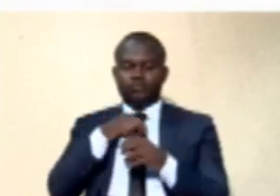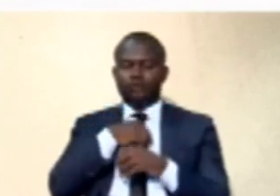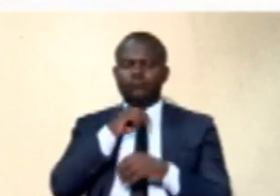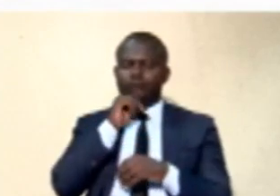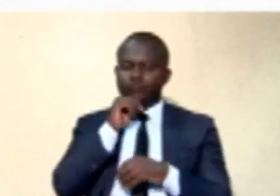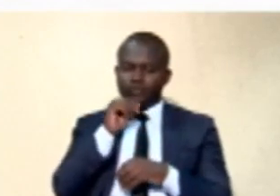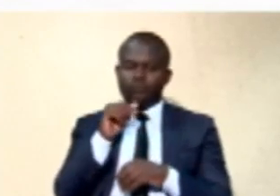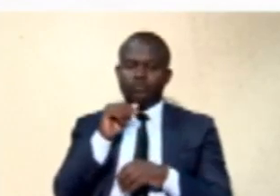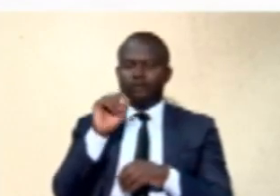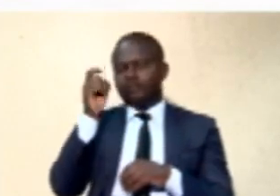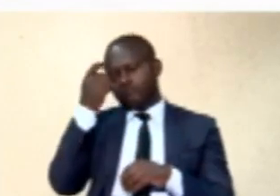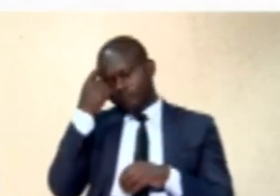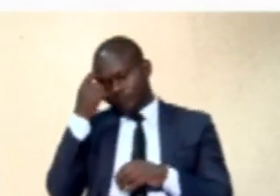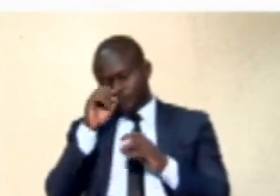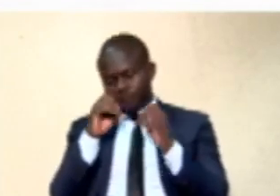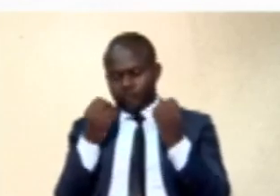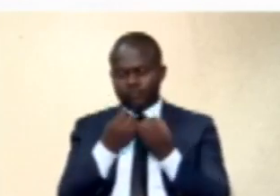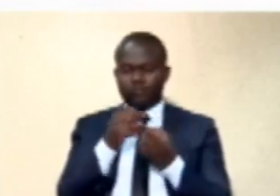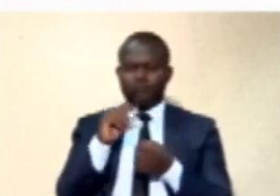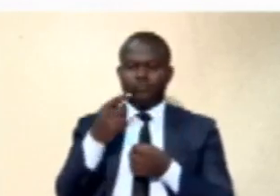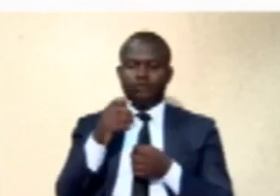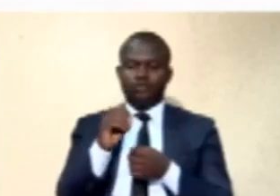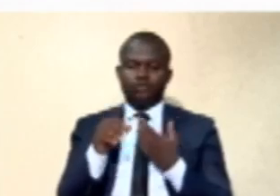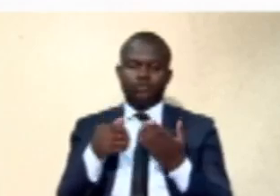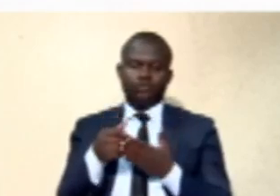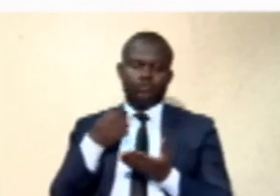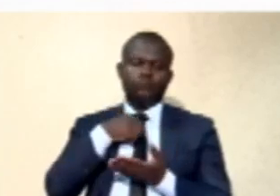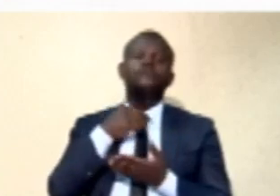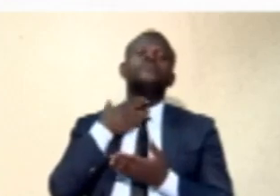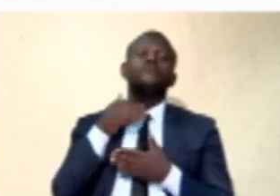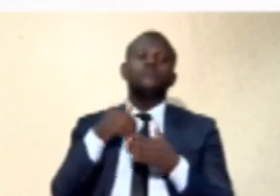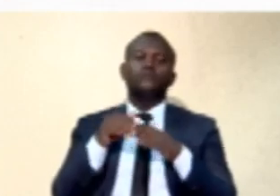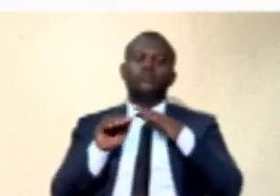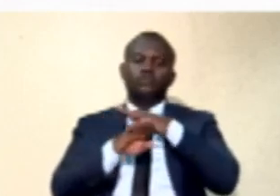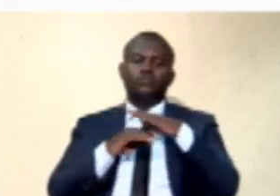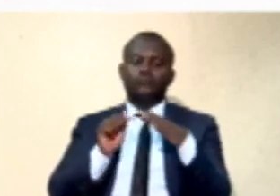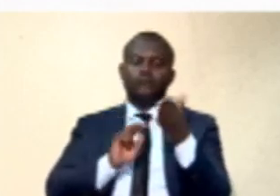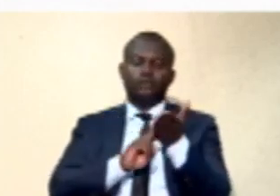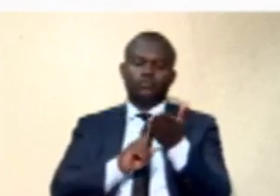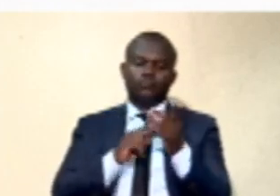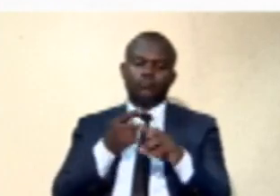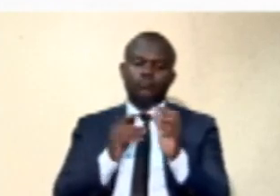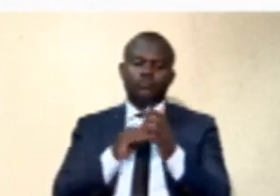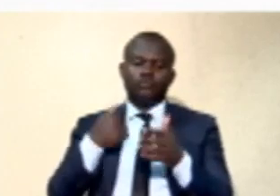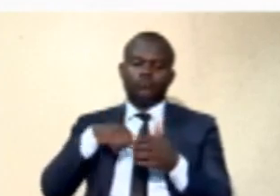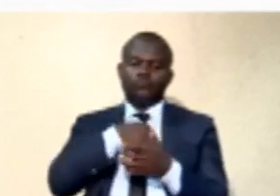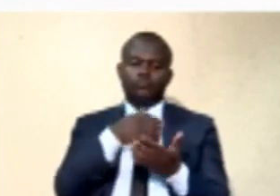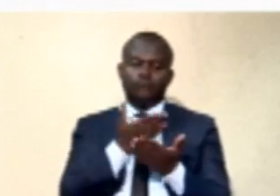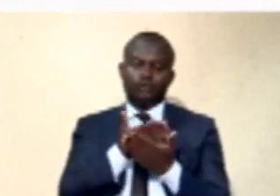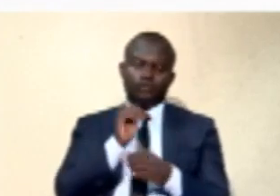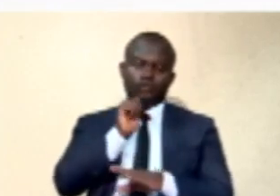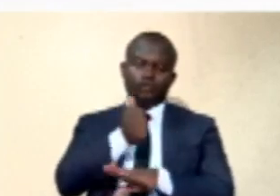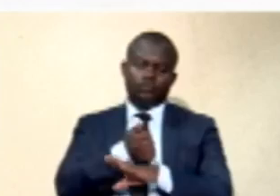organization NGO ishobora kuba yazi gakorana na Leta ikavuga ati ndashaka ivuriro ry'ibanze kuba narikoresha. Ariko icyo tumusaba ni uko